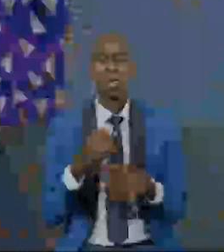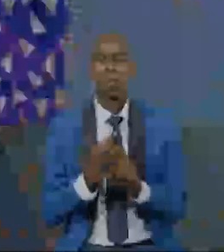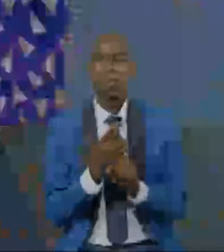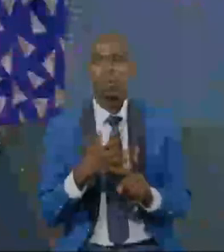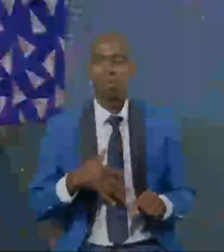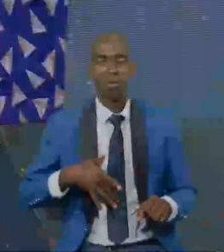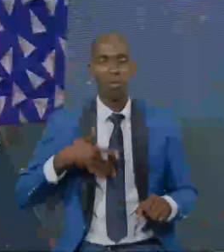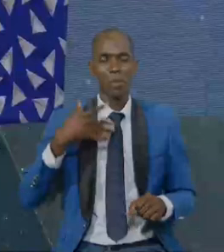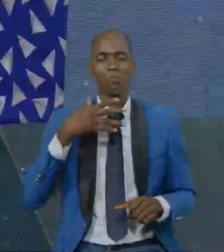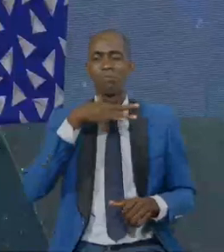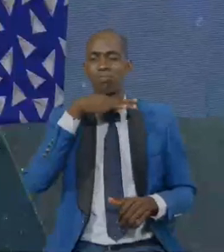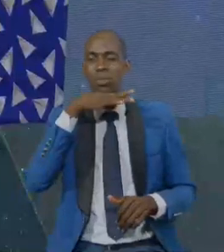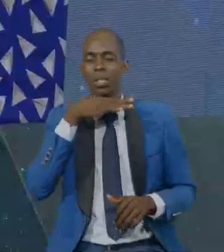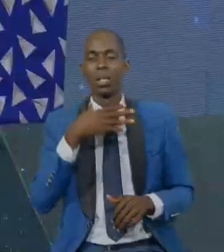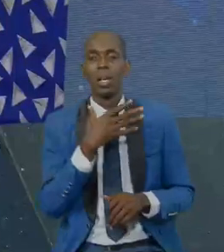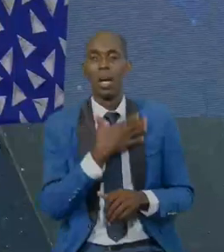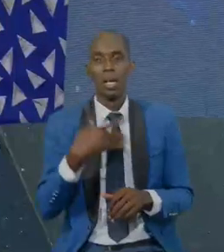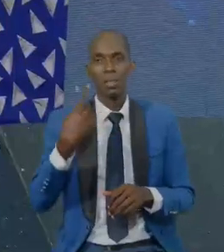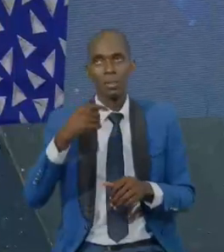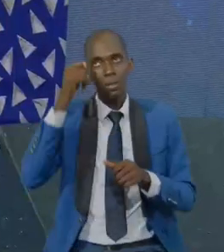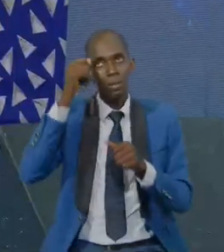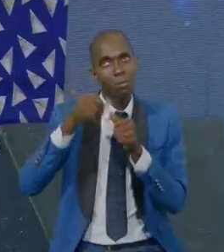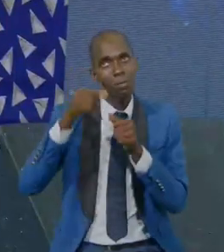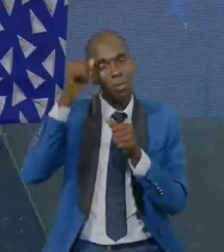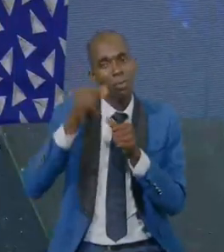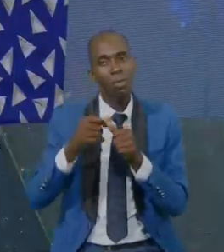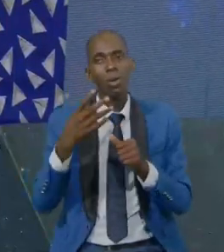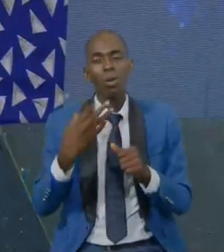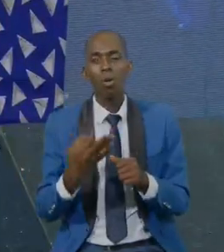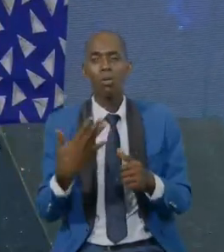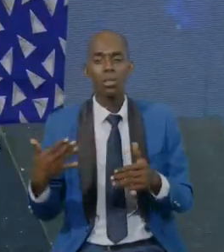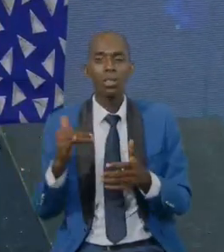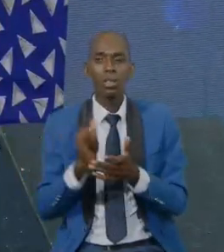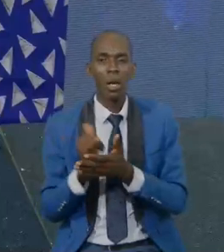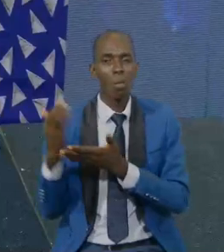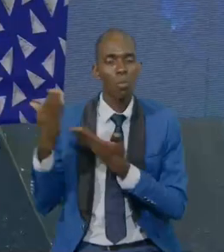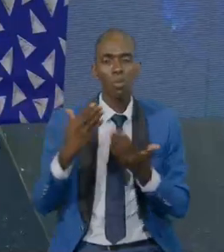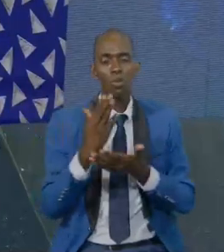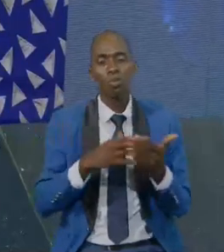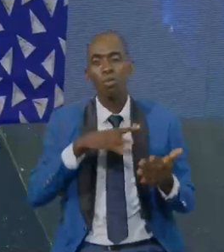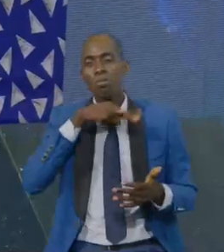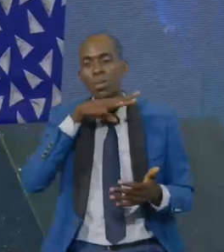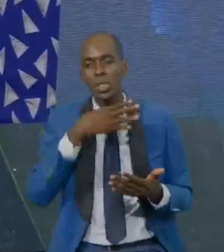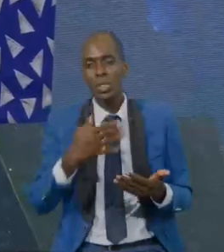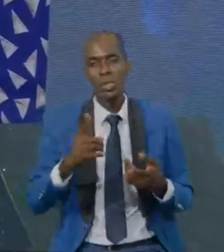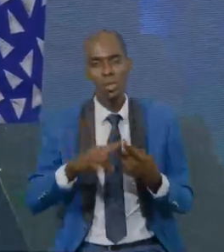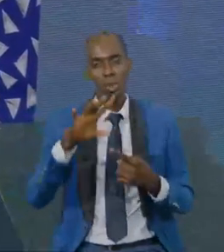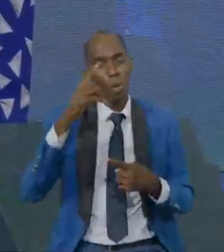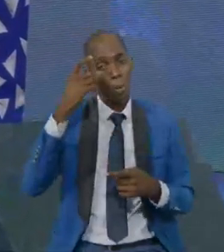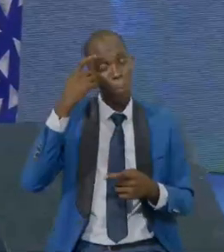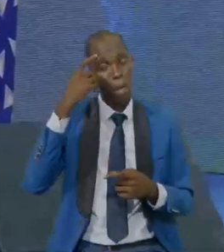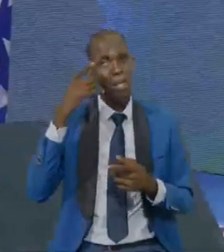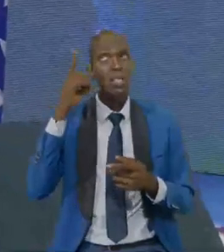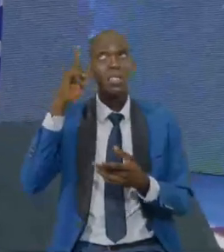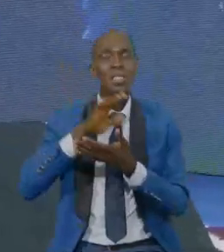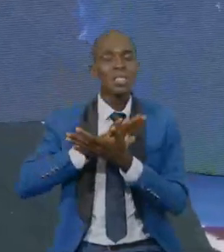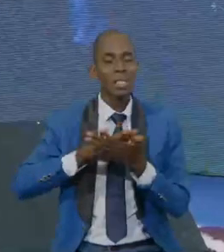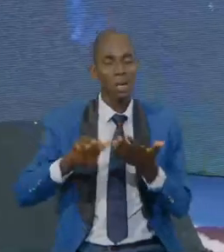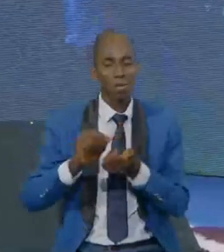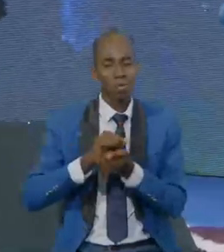dirty. And the remembrance of those sins, they bring some pollution into your mind. It cleanses you, it washes